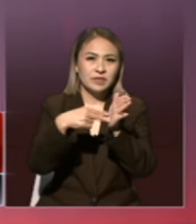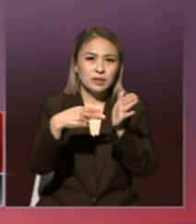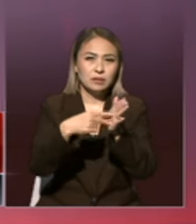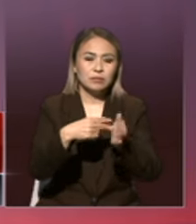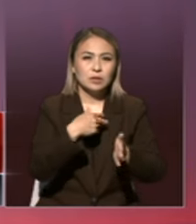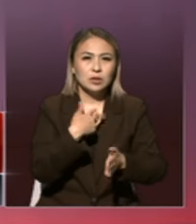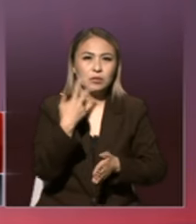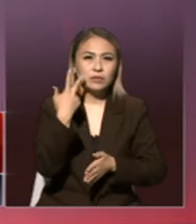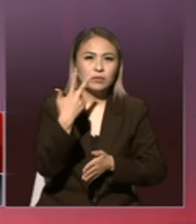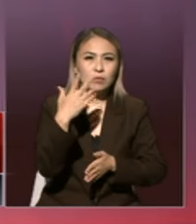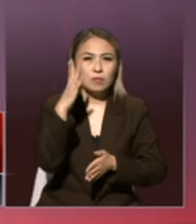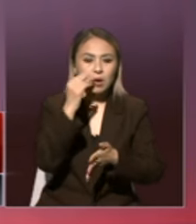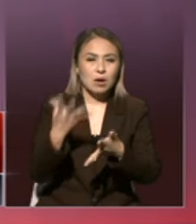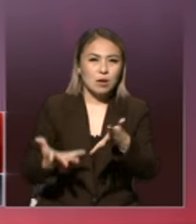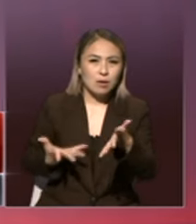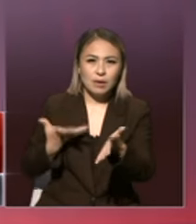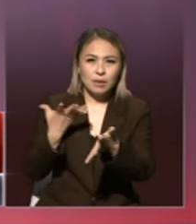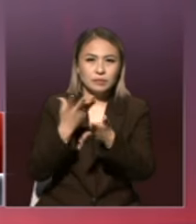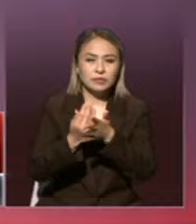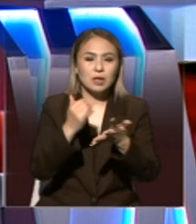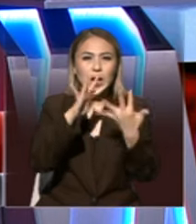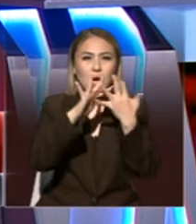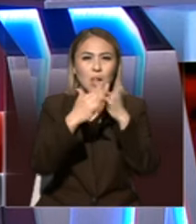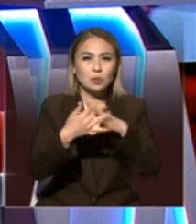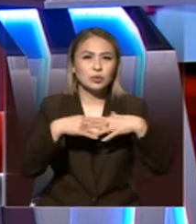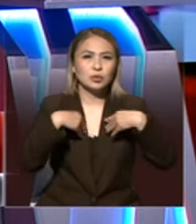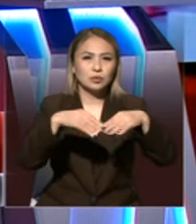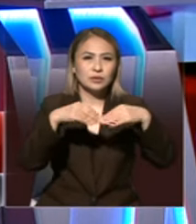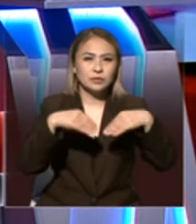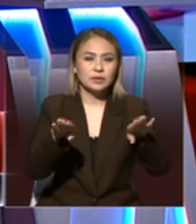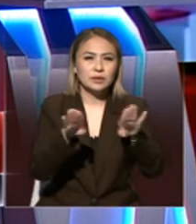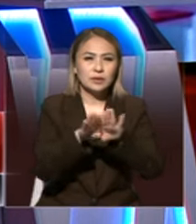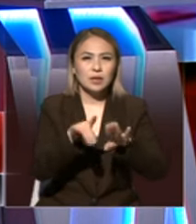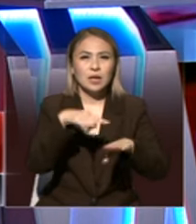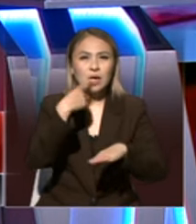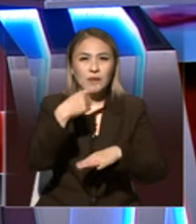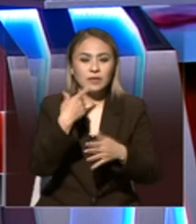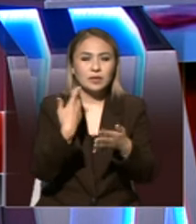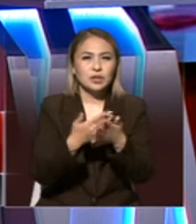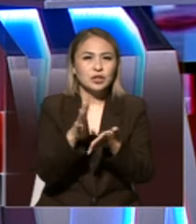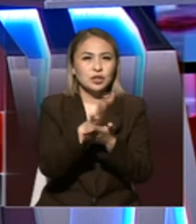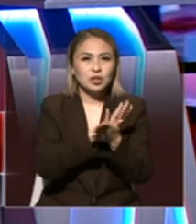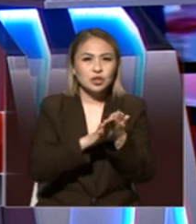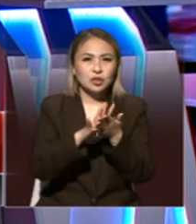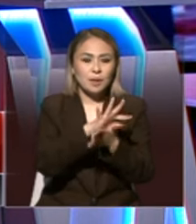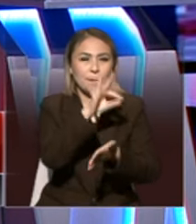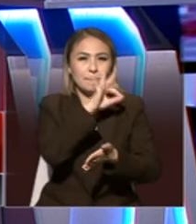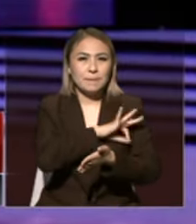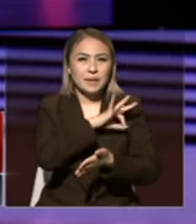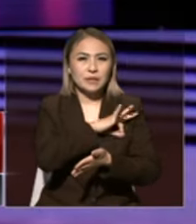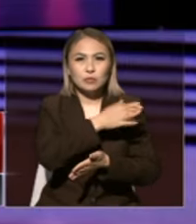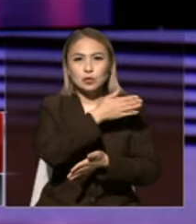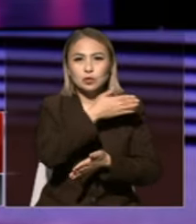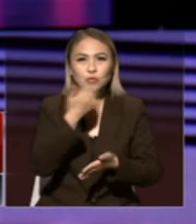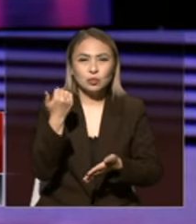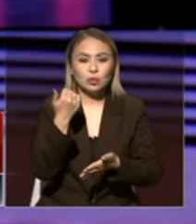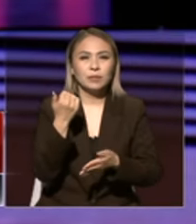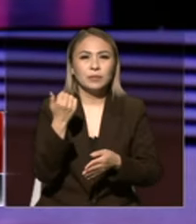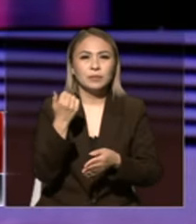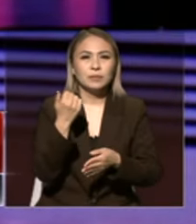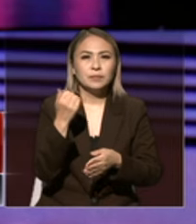3 трактордың құнын төліп отырмын. Ауыл шаруашылығы, ауыл шаруашылығы дейсіздер. Ешқандай пайда жоқ, біз көре алмай отырмыз.